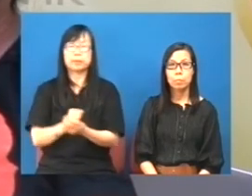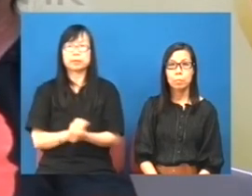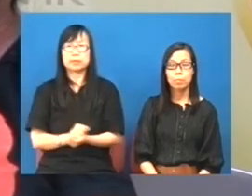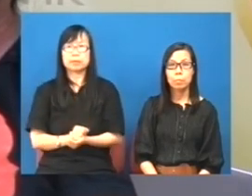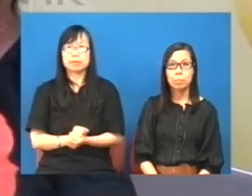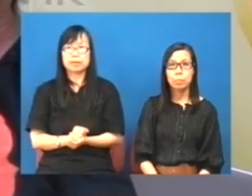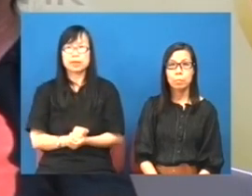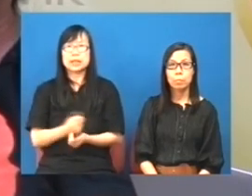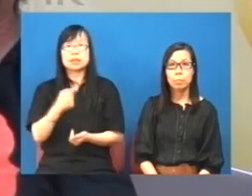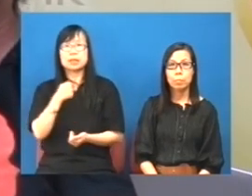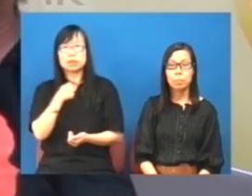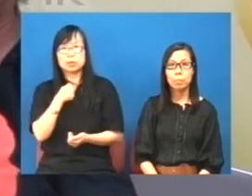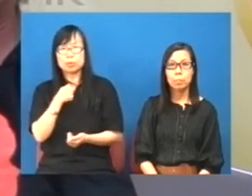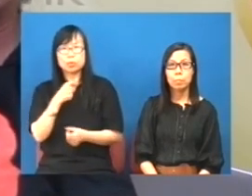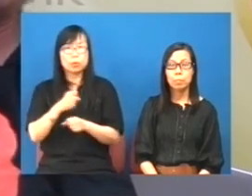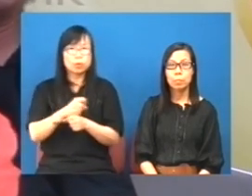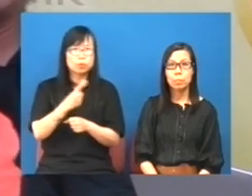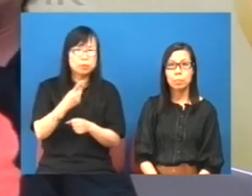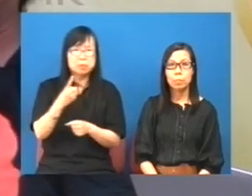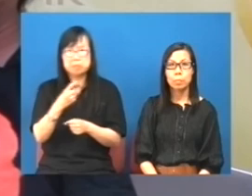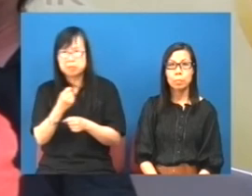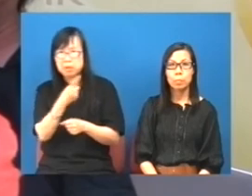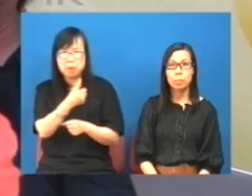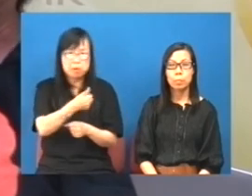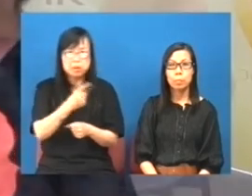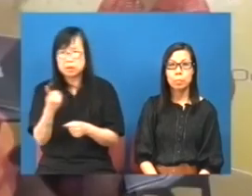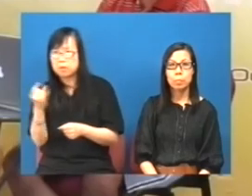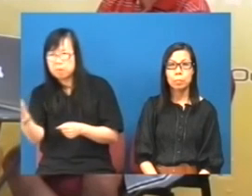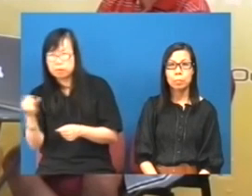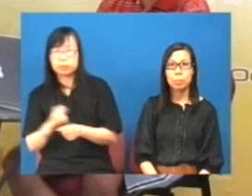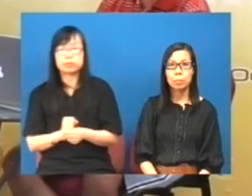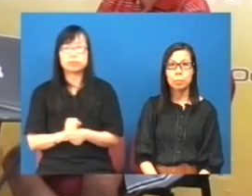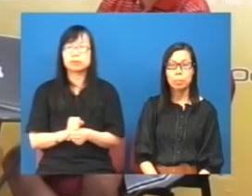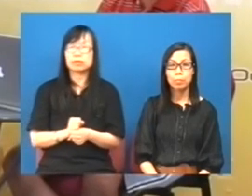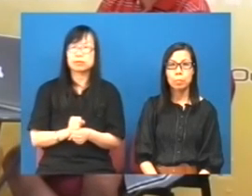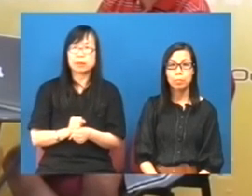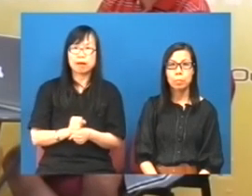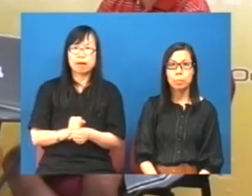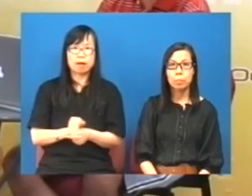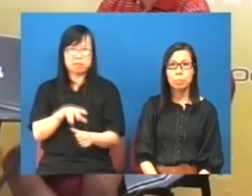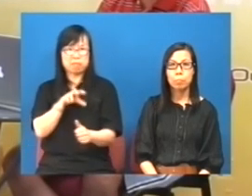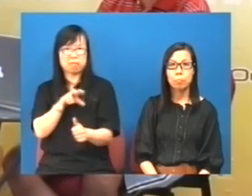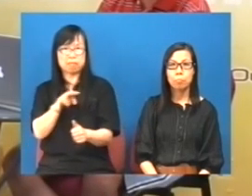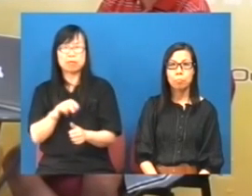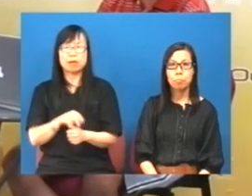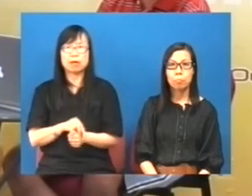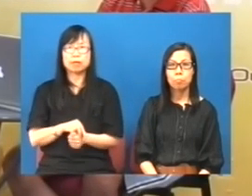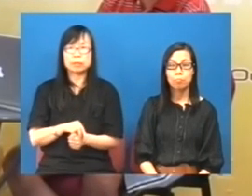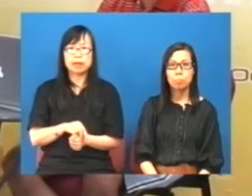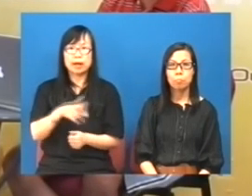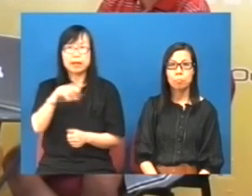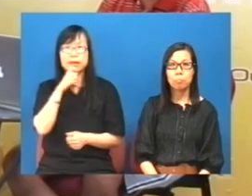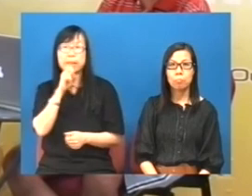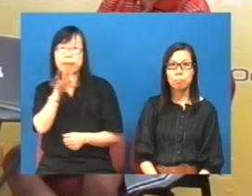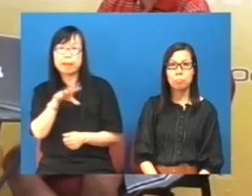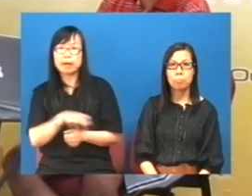他說要別人做這樣或者不做這樣或者是恐嚇別人很簡單別人問他